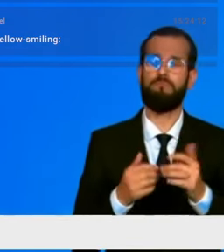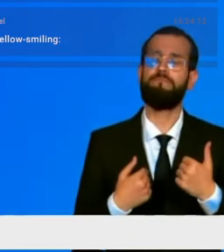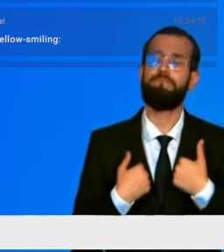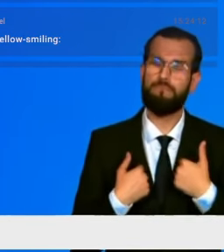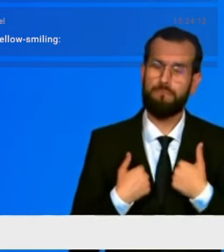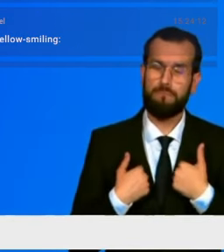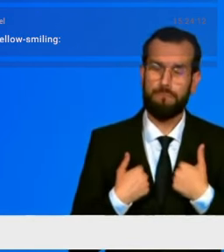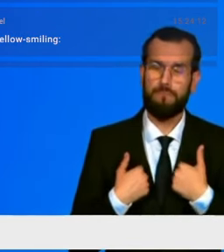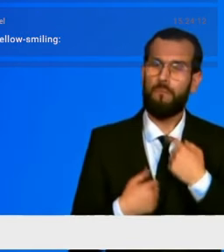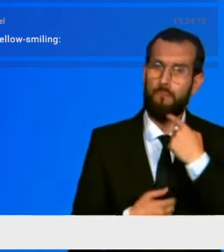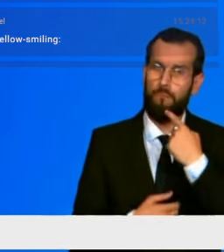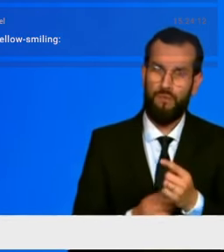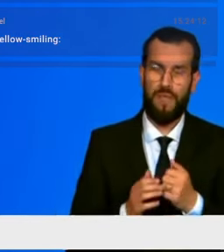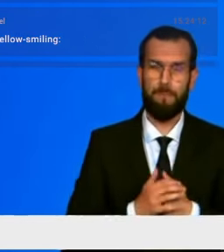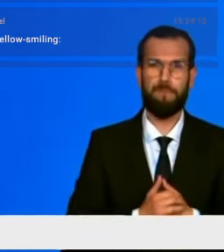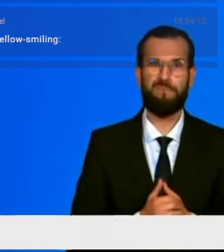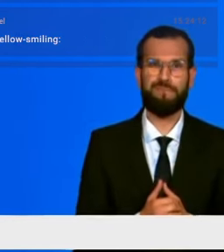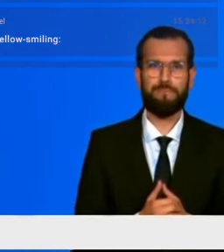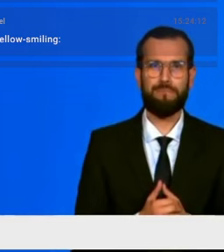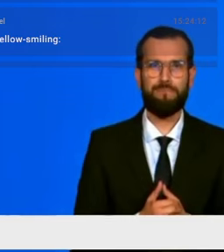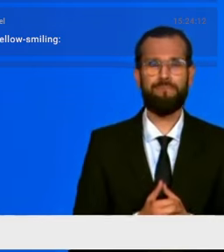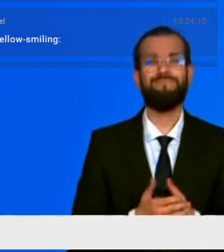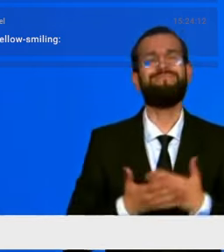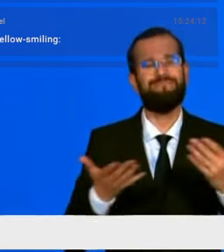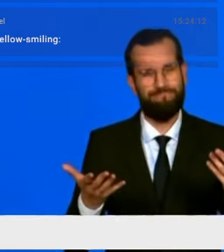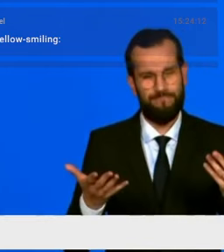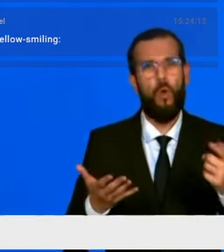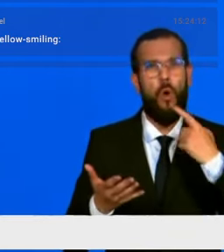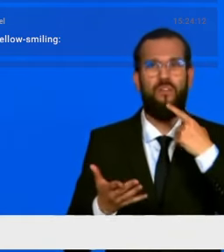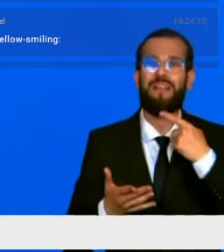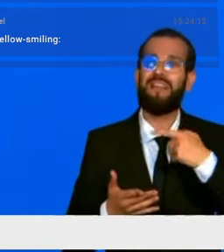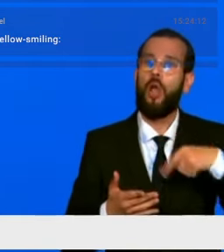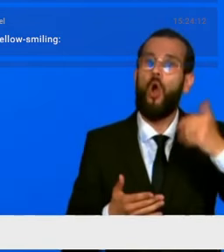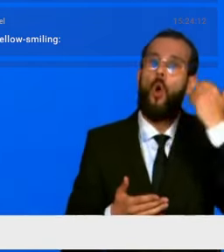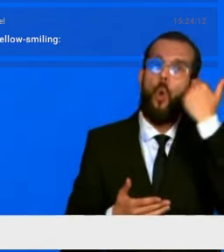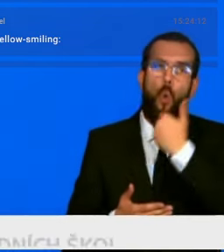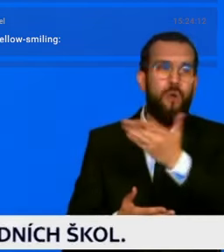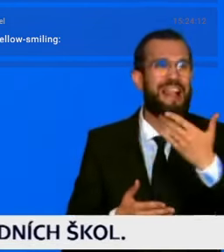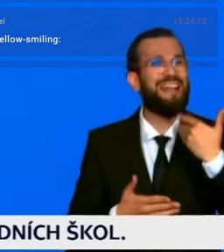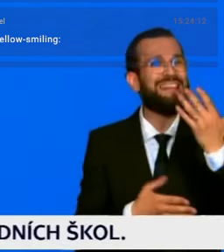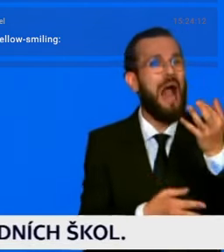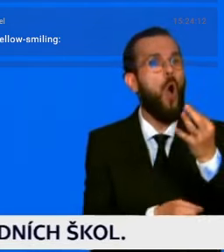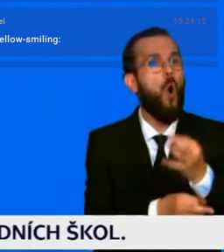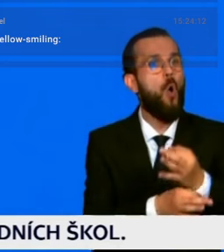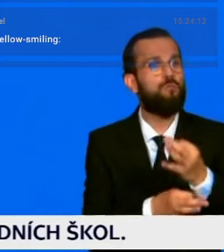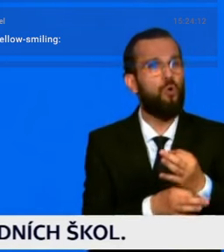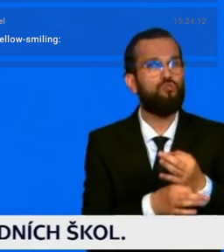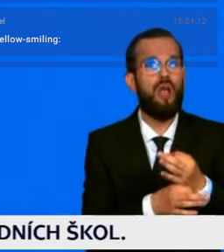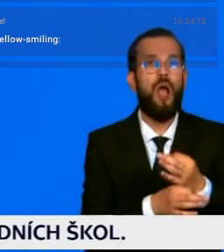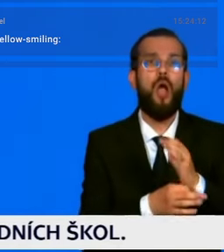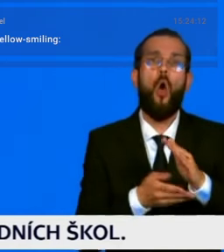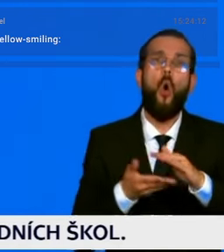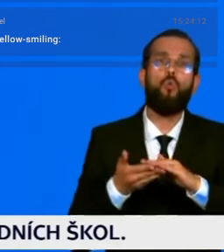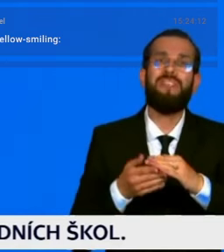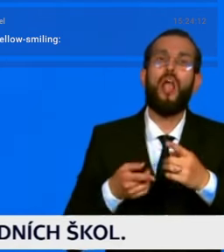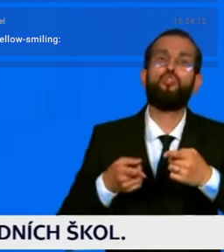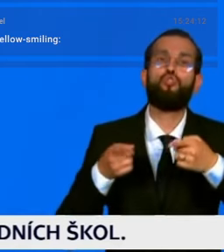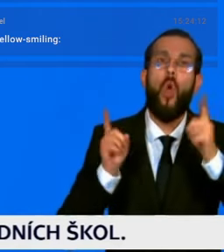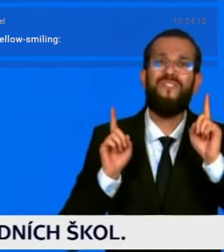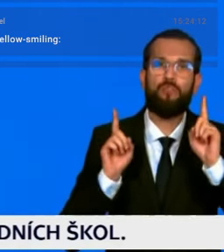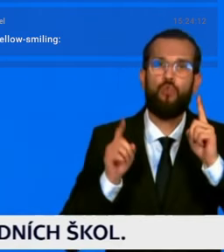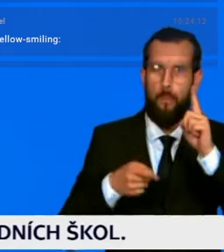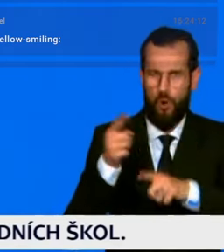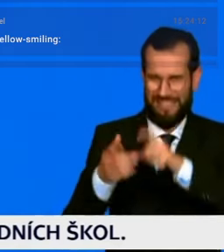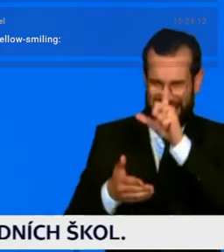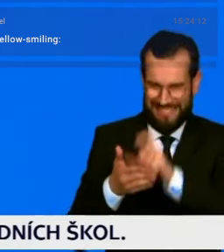že eh bolo odporučené voličom eh hnutia Slovensko aby ma podporili eh Naozaj si